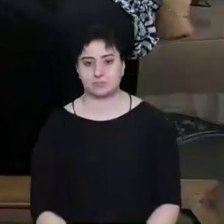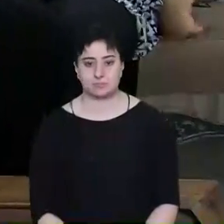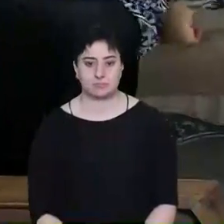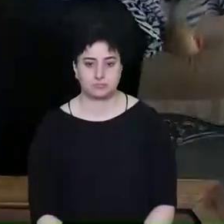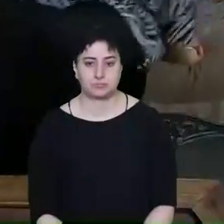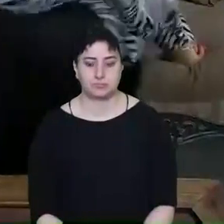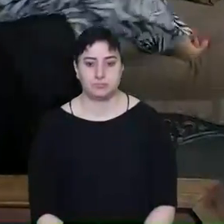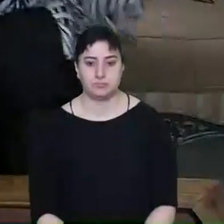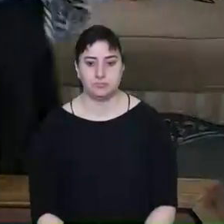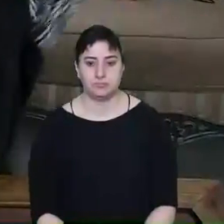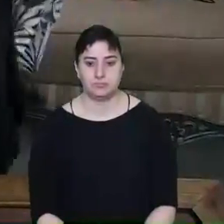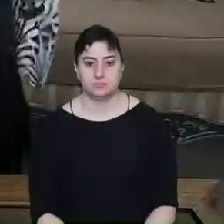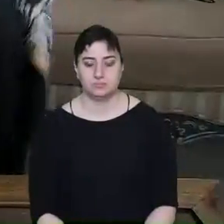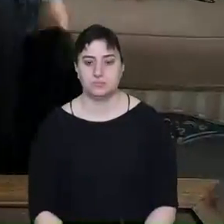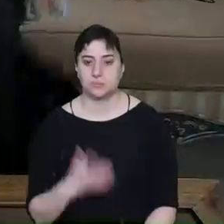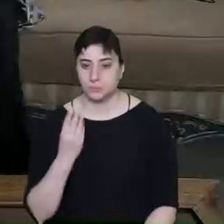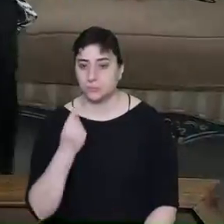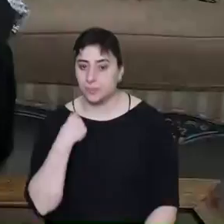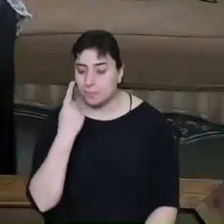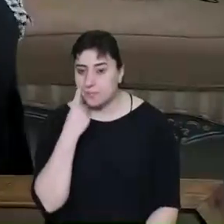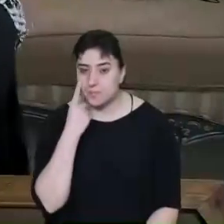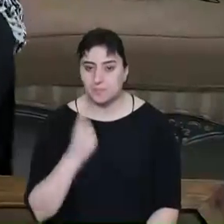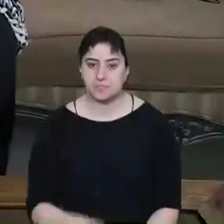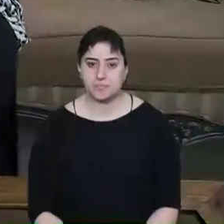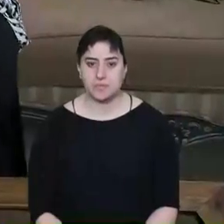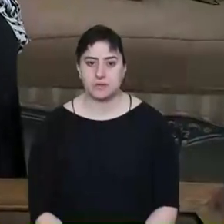hadi. Ben söyletirim şu oğlan.